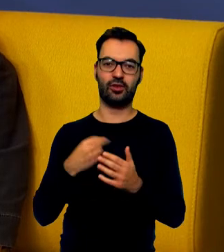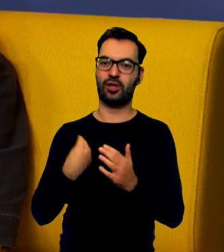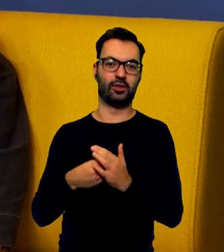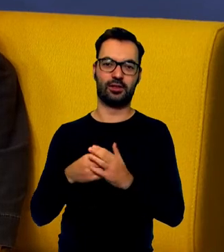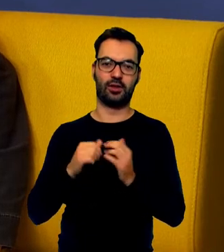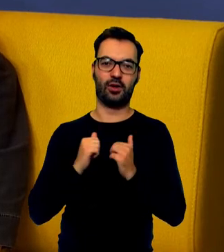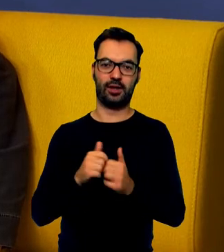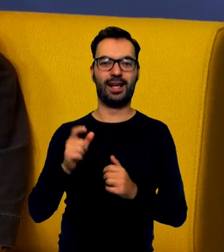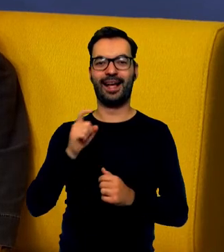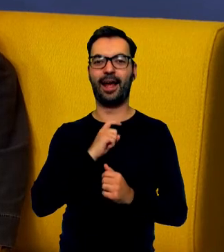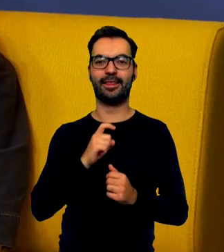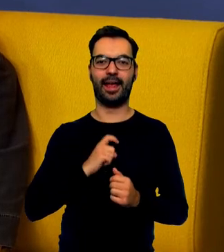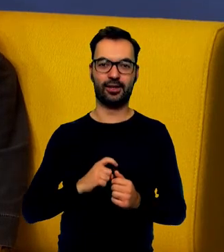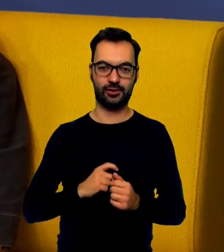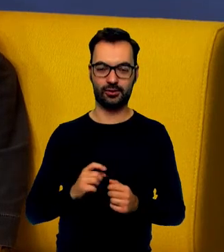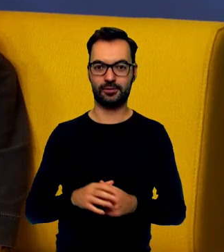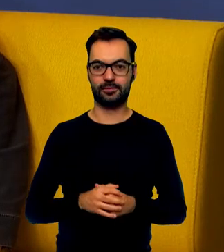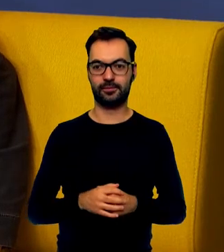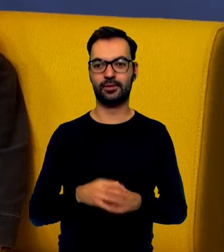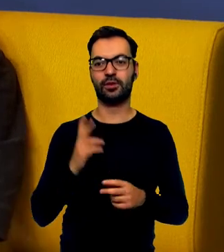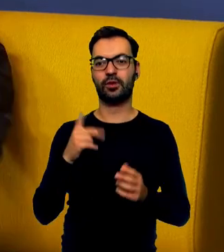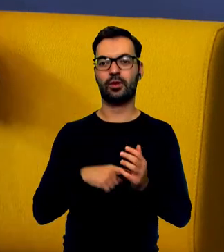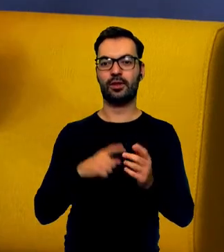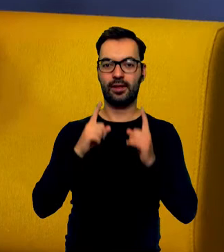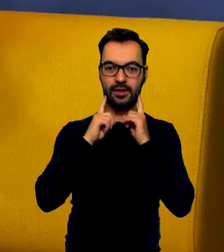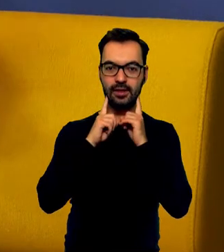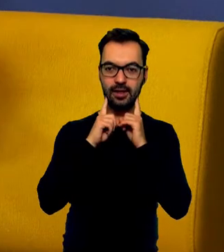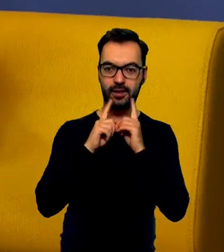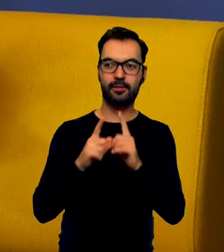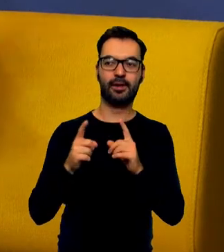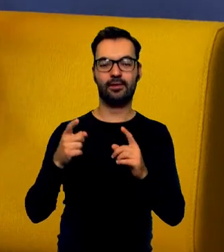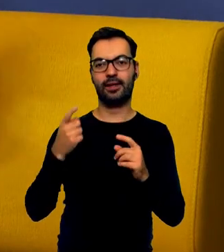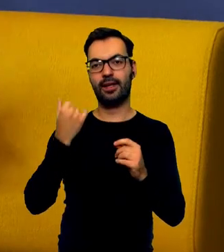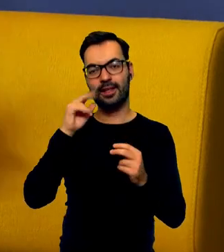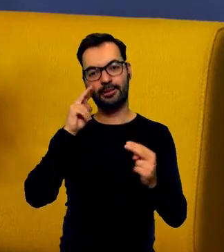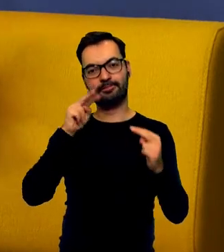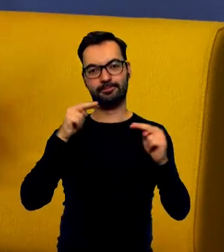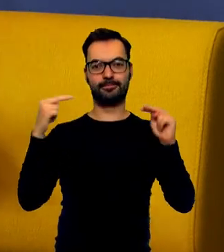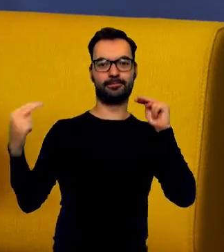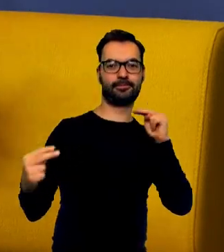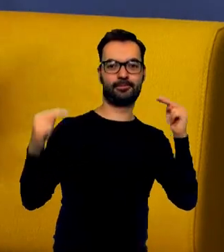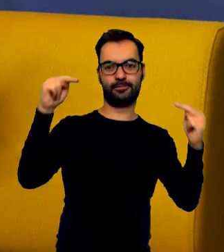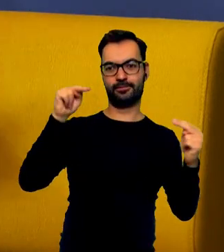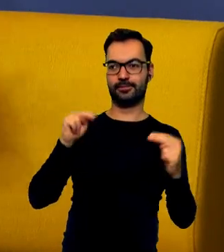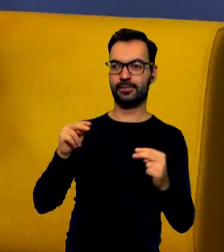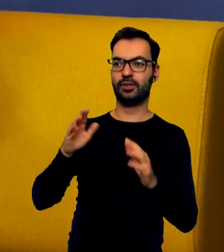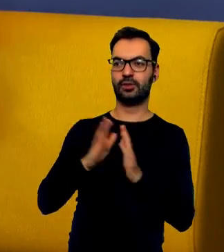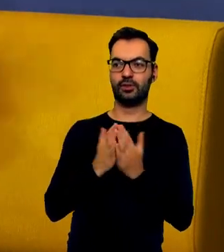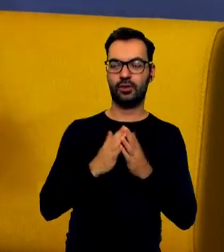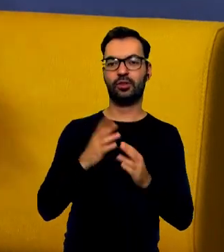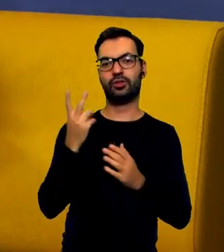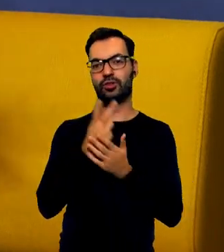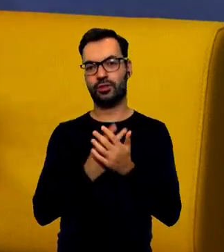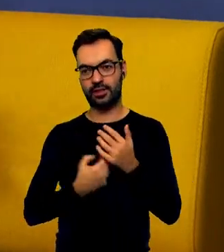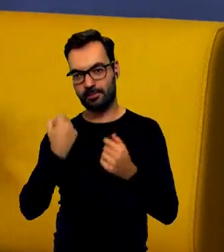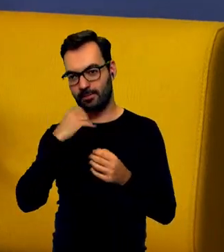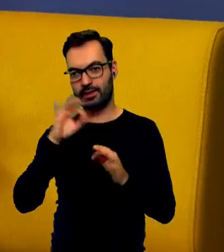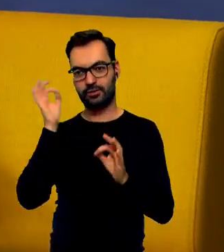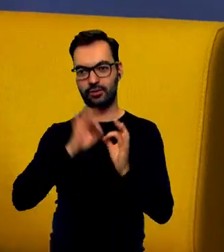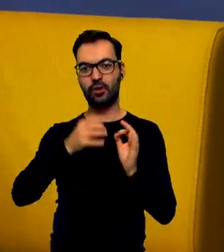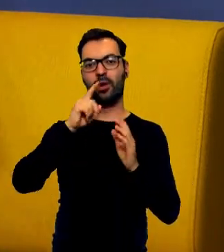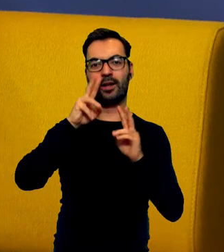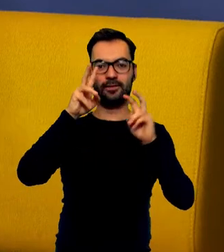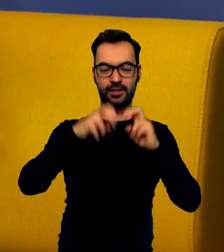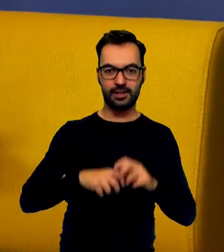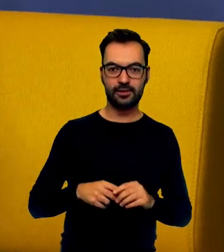rola redaktorki, redaktora, kogoś, kto naprawdę innym okiem z dystansu przygląda się książce, czyta ją bardzo